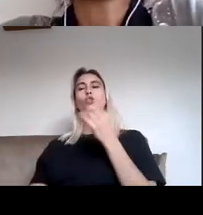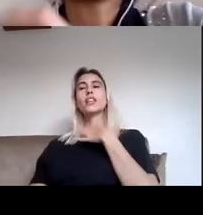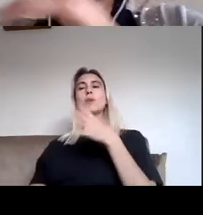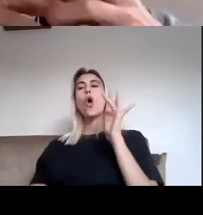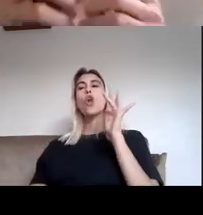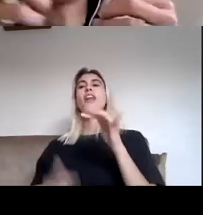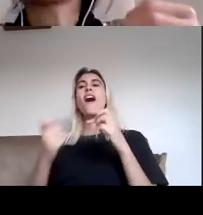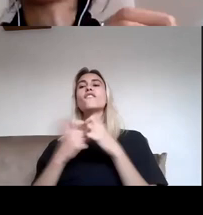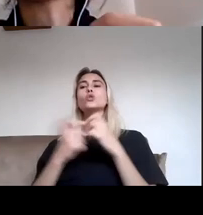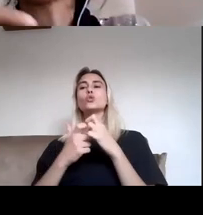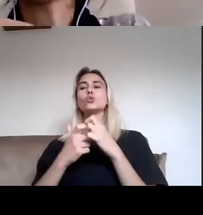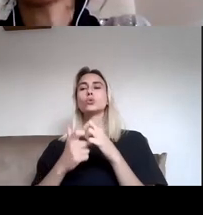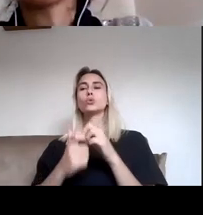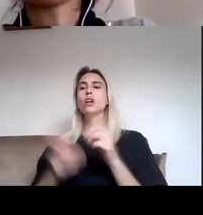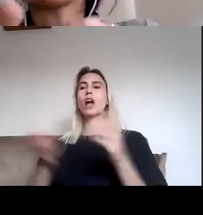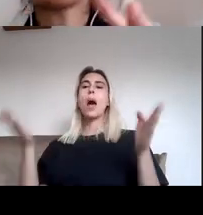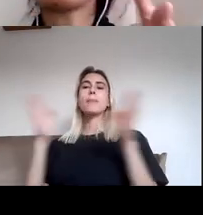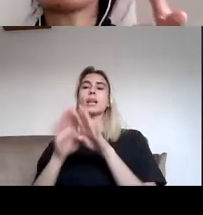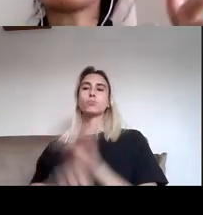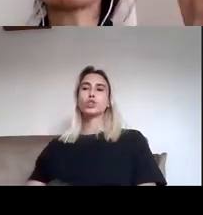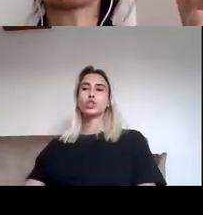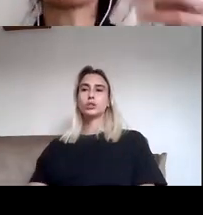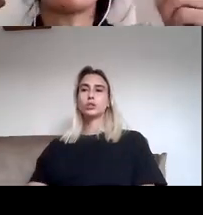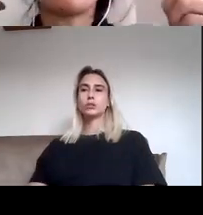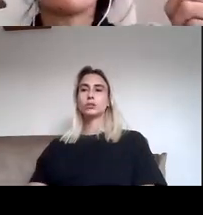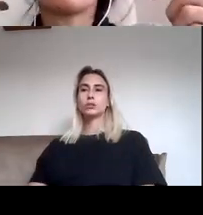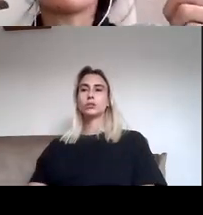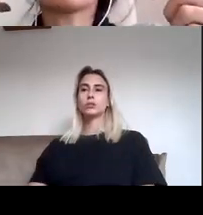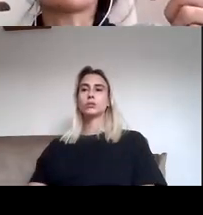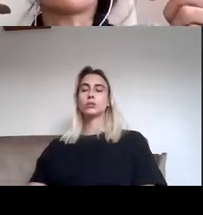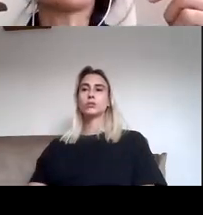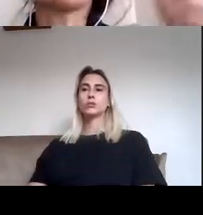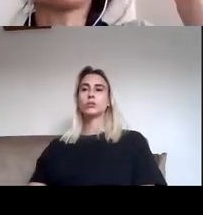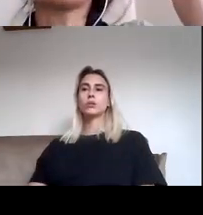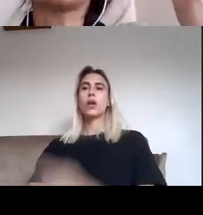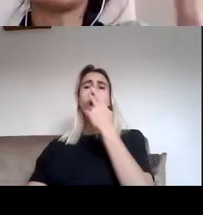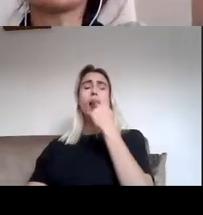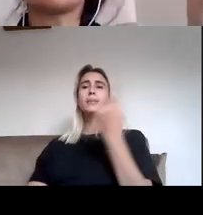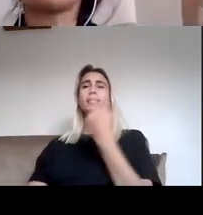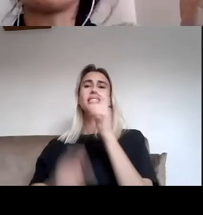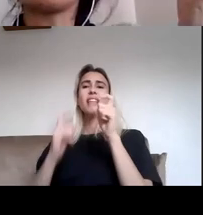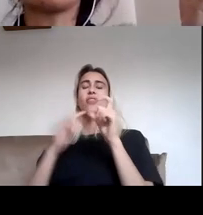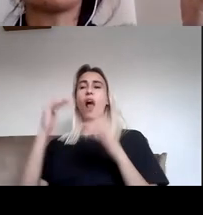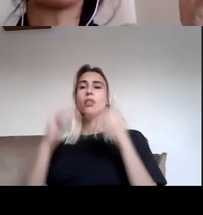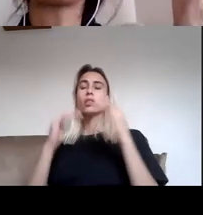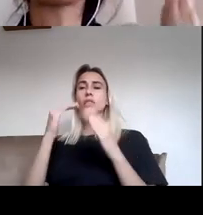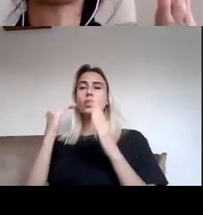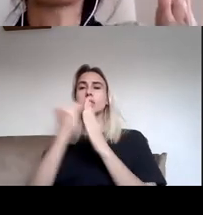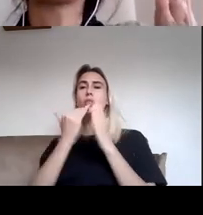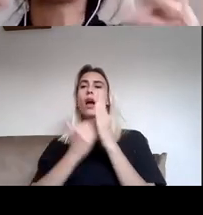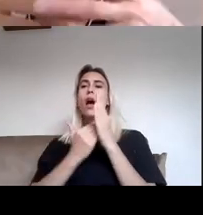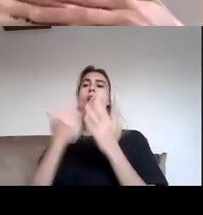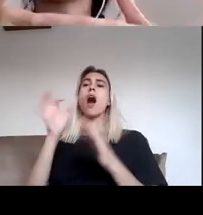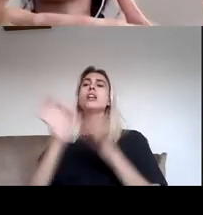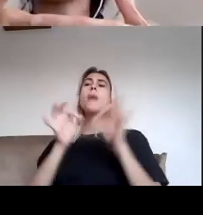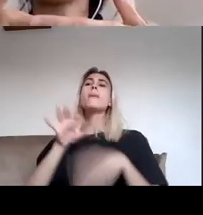Orta refüj tamamen kapatılmış ve herhangi bir şekilde standartlara uygun şekilde ayarlanmamış ve büyük olasılıkla